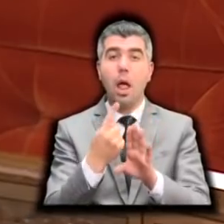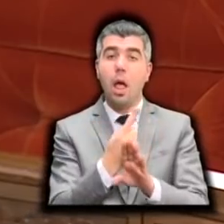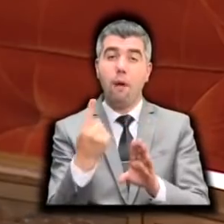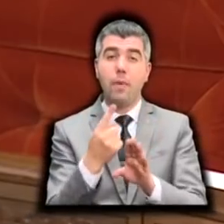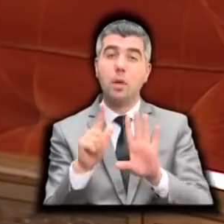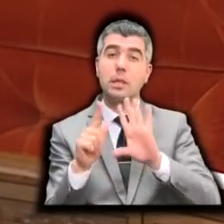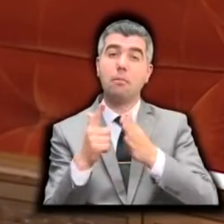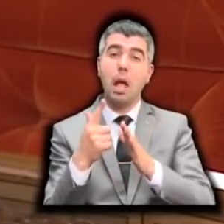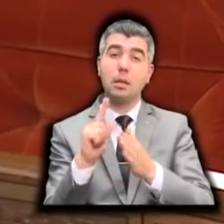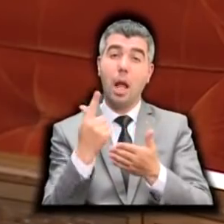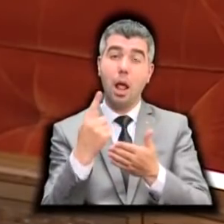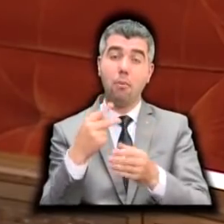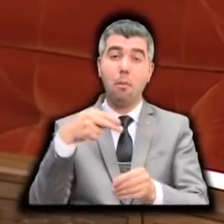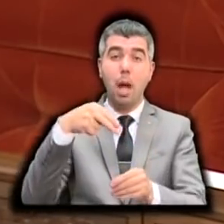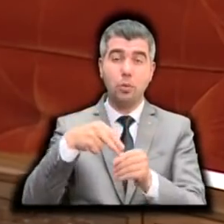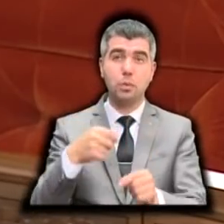17 حتى 14.